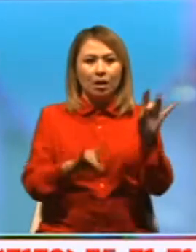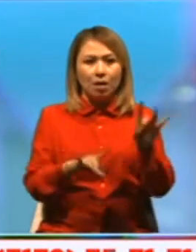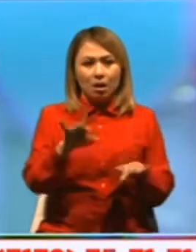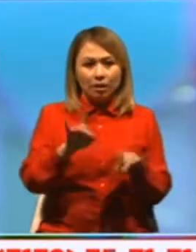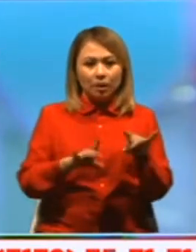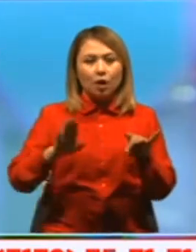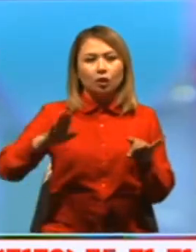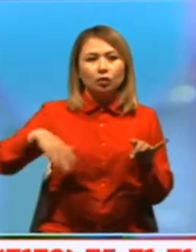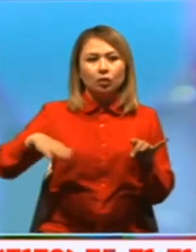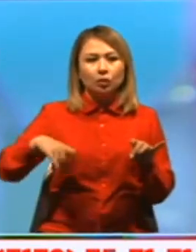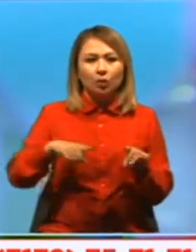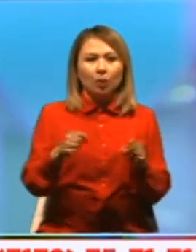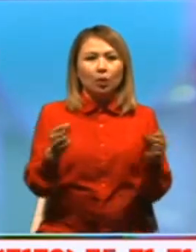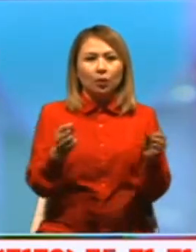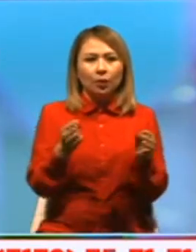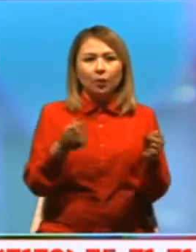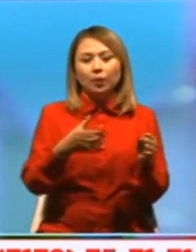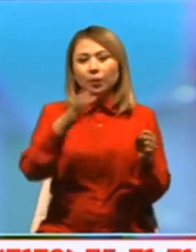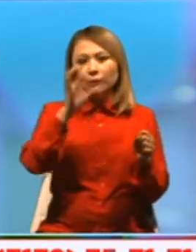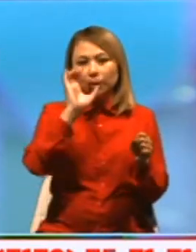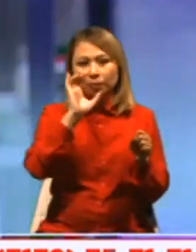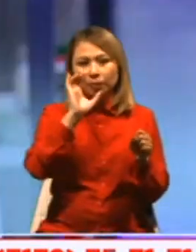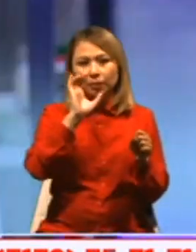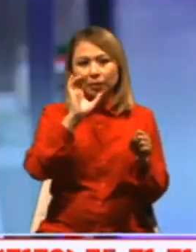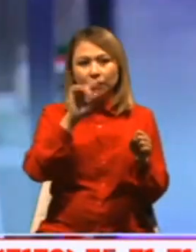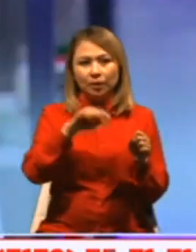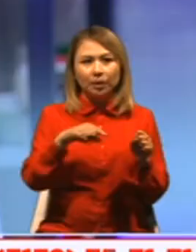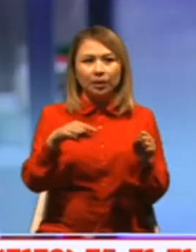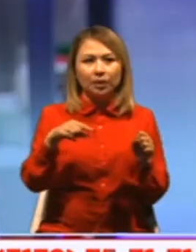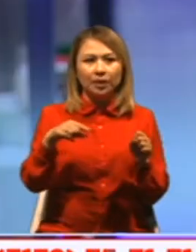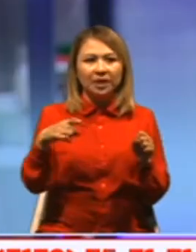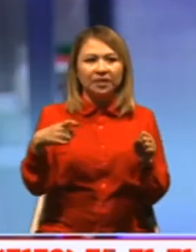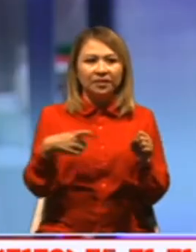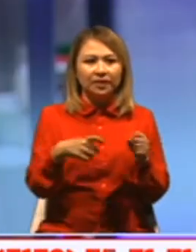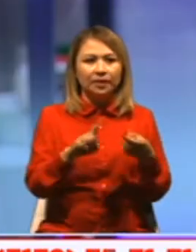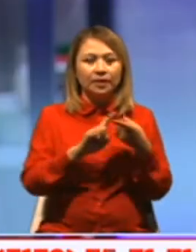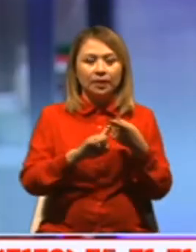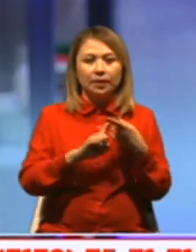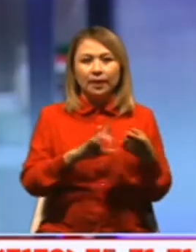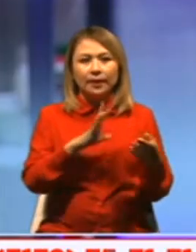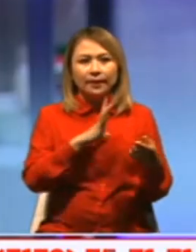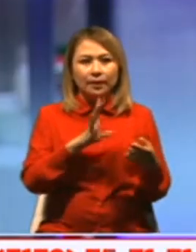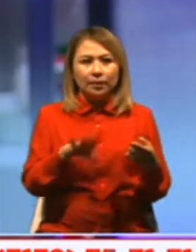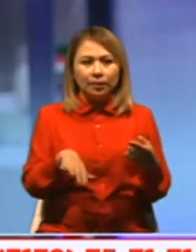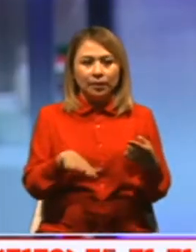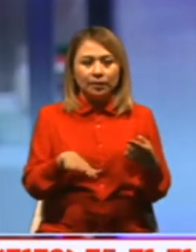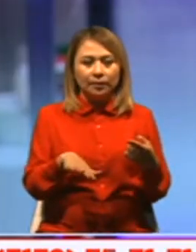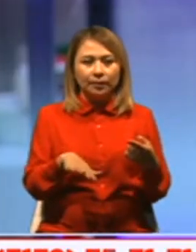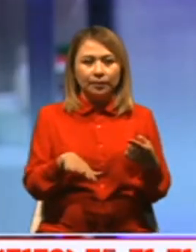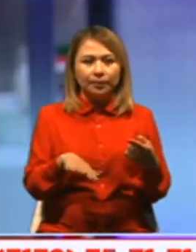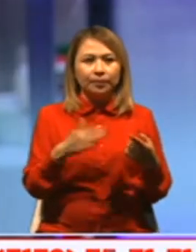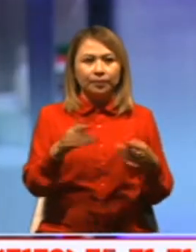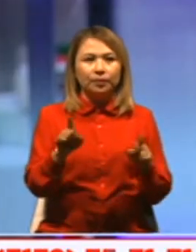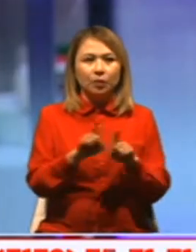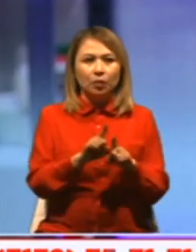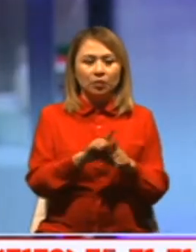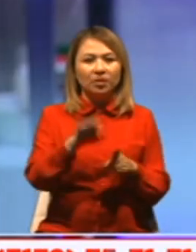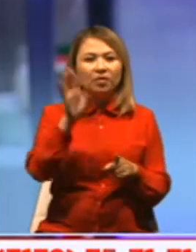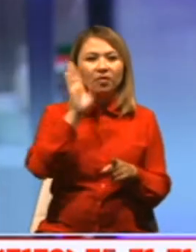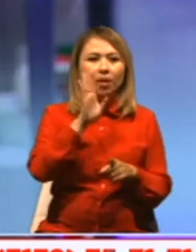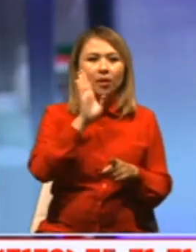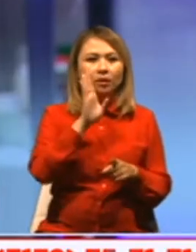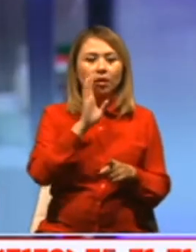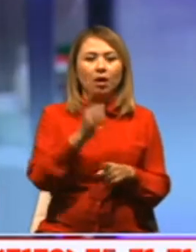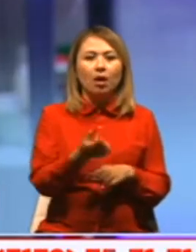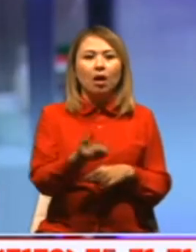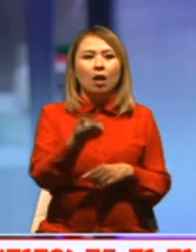одан кейін барып салқындатып ішу, бұл жерде яғни инфекция ошақтарының яғни алдын алу үшін біріншіден ол жерде де судың да құрамында қай жерден